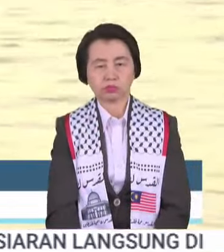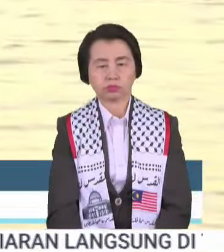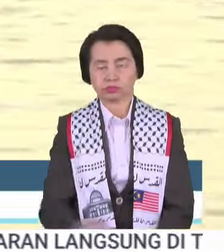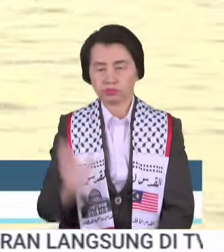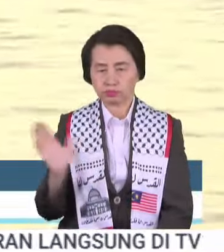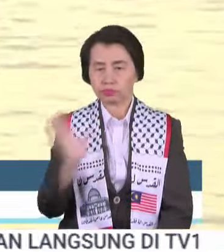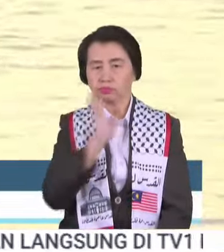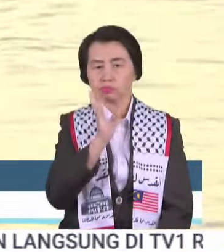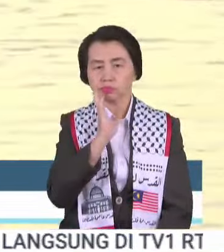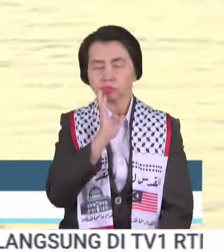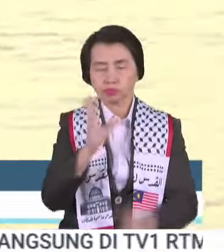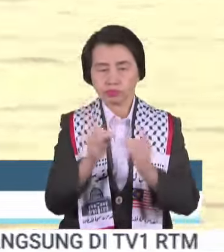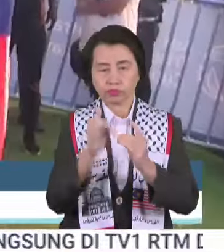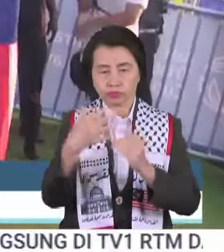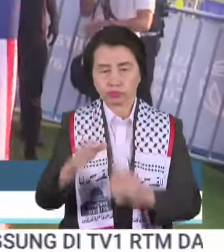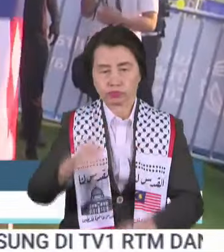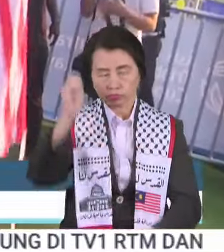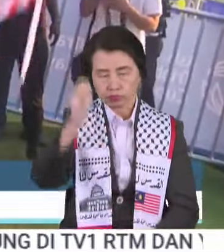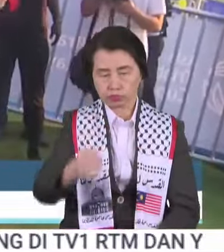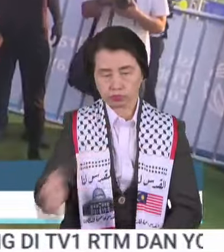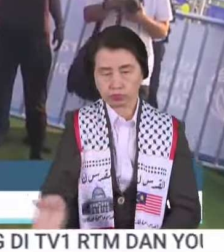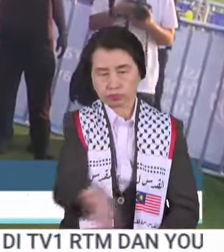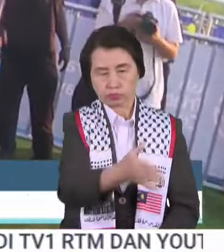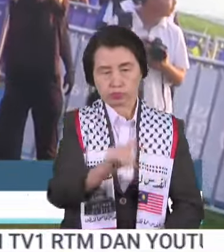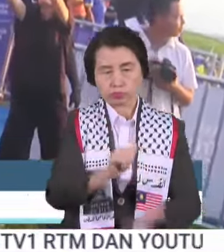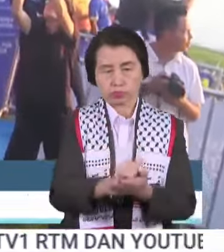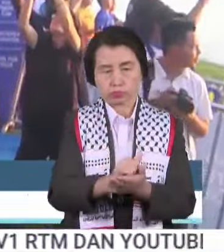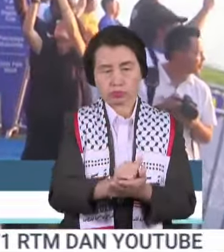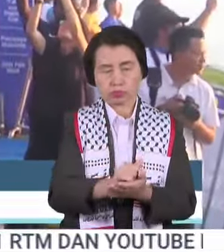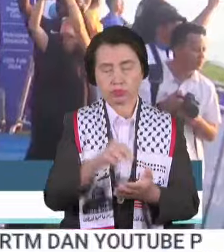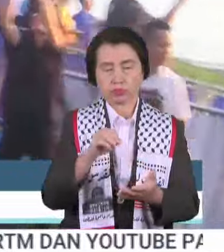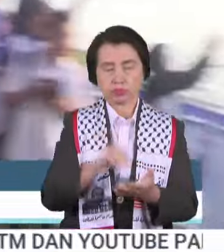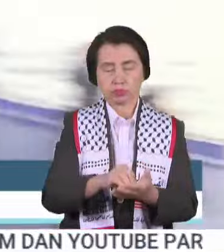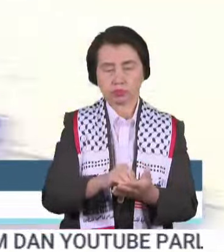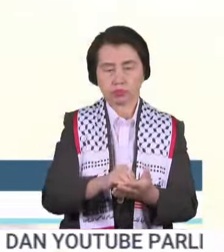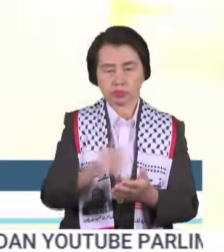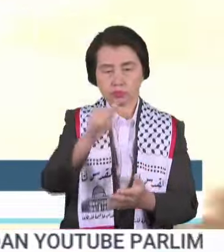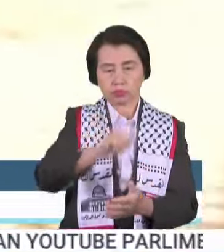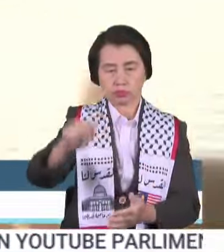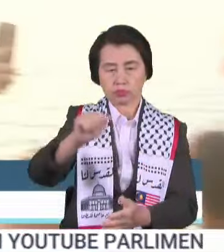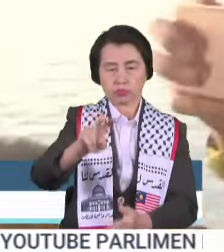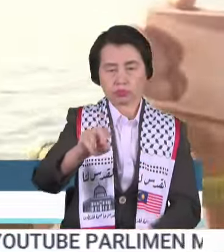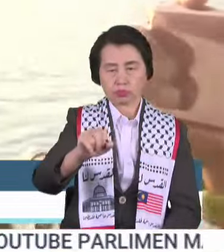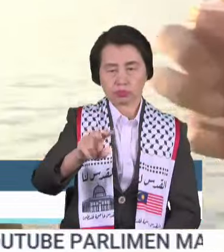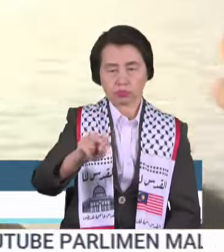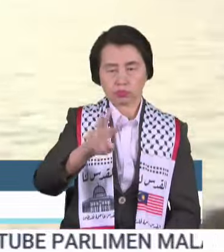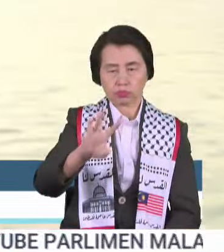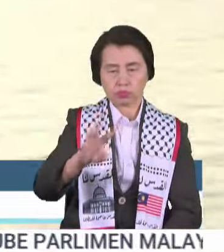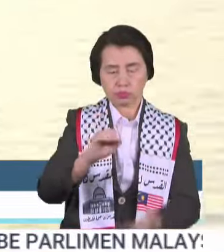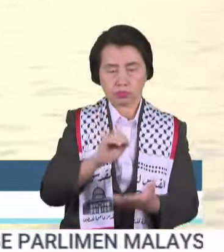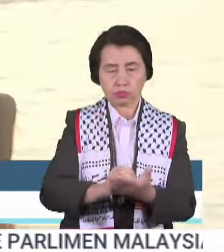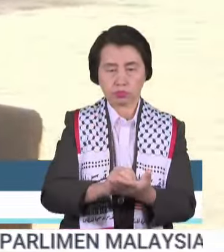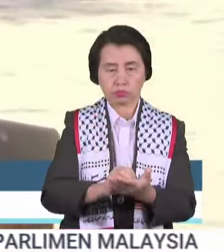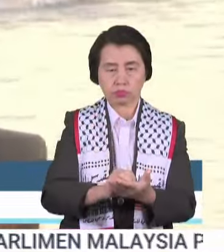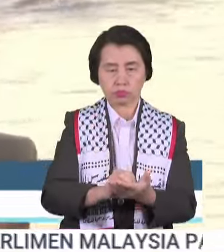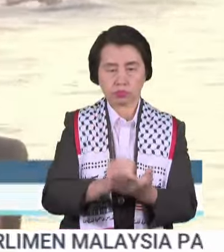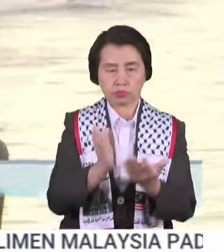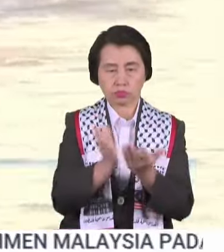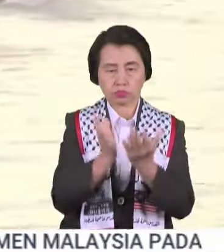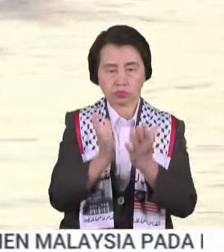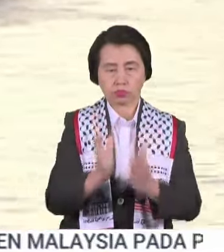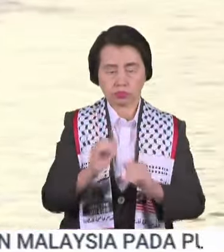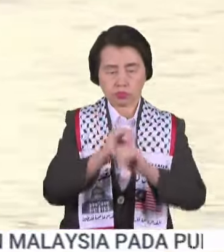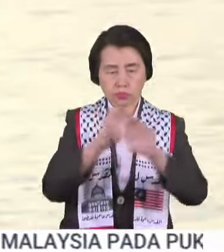Beliau berkata demikian ketika ditemui selepas melepaskan peserta di kejuaraan Charlton Piala Asia 2024 di Kompleks Sukan Air Putrajaya siang